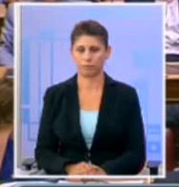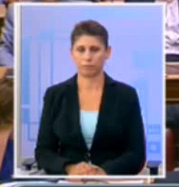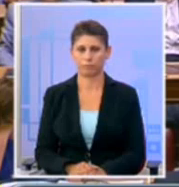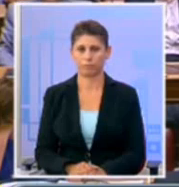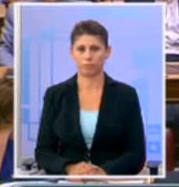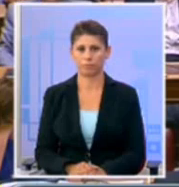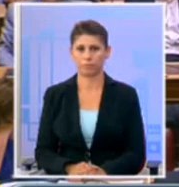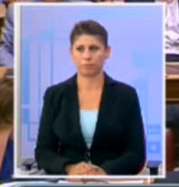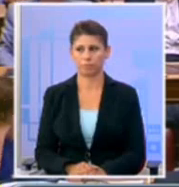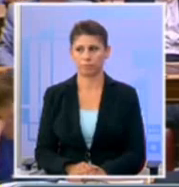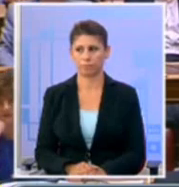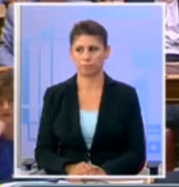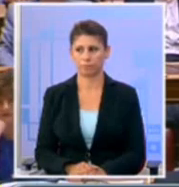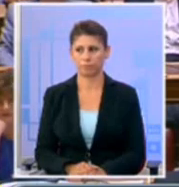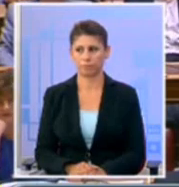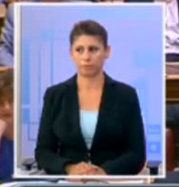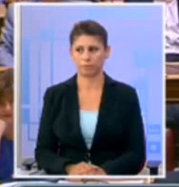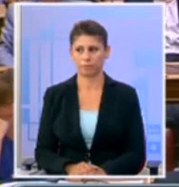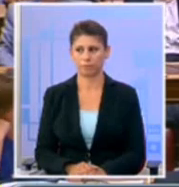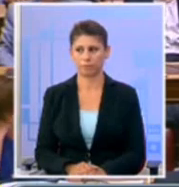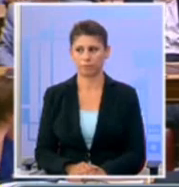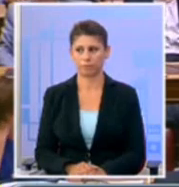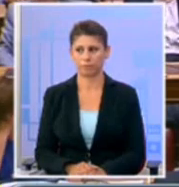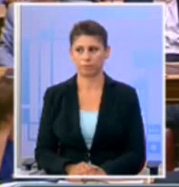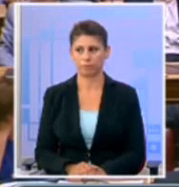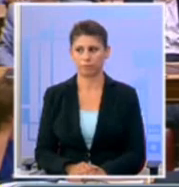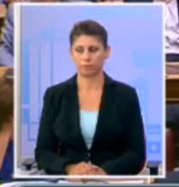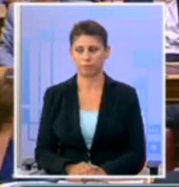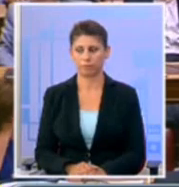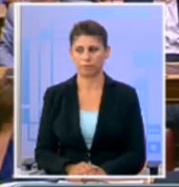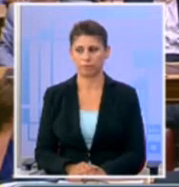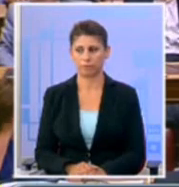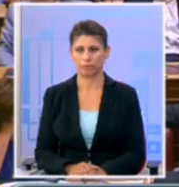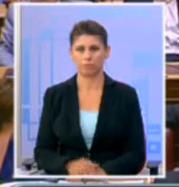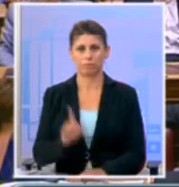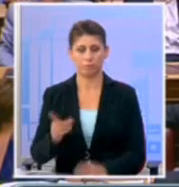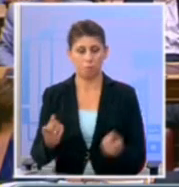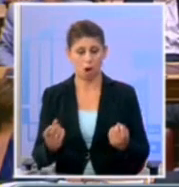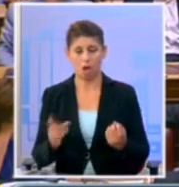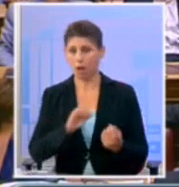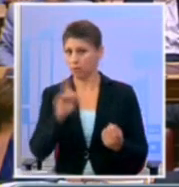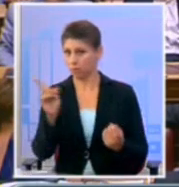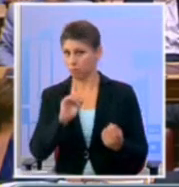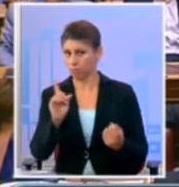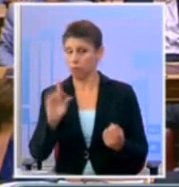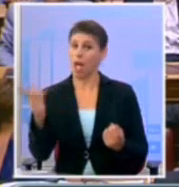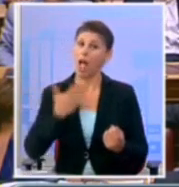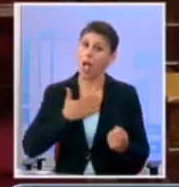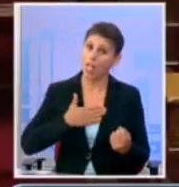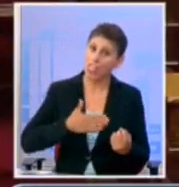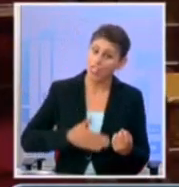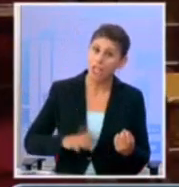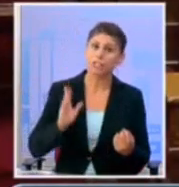Την είδατε την ομάδα σας. Μη μου κάνετε με τα χέρια έτσι. Μα τι μου λέτε τώρα. Άκου τώρα τι σου λέω. Δεν θα μας προκαλέσετε. Άμα θέλετε